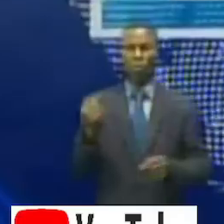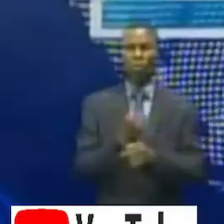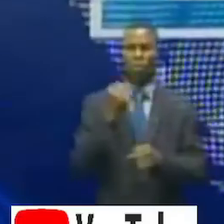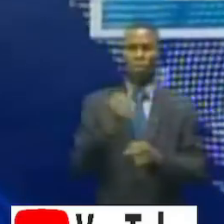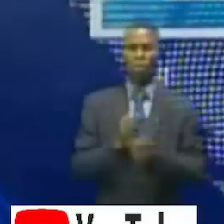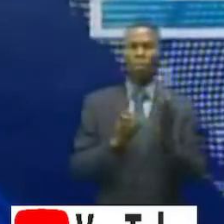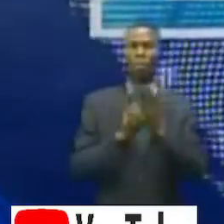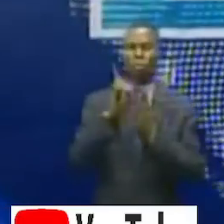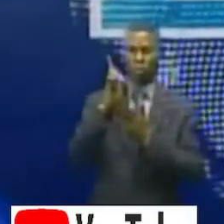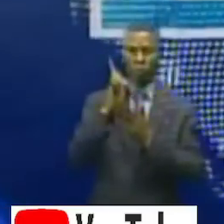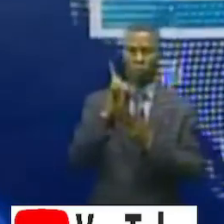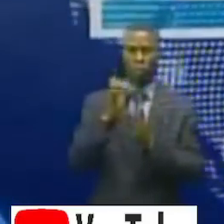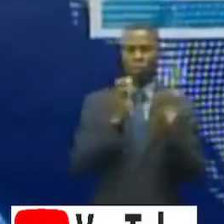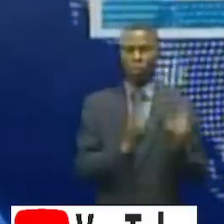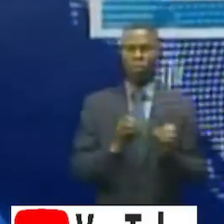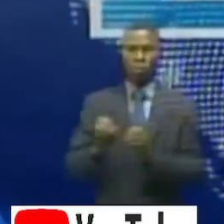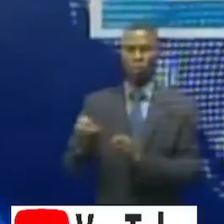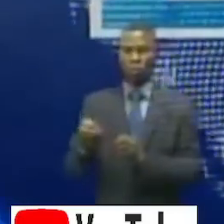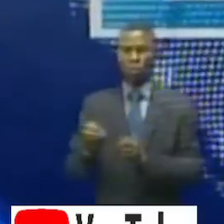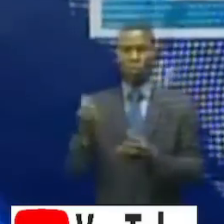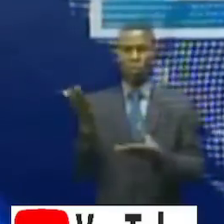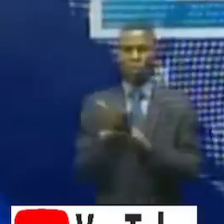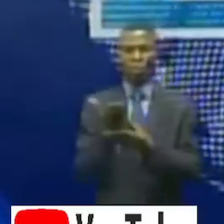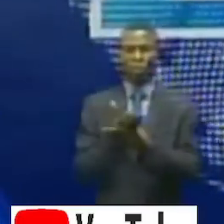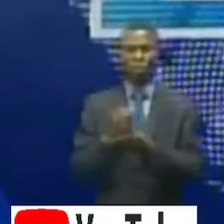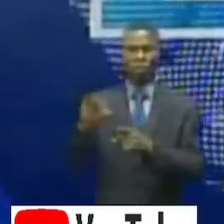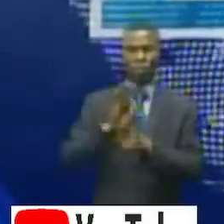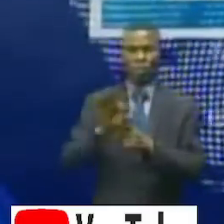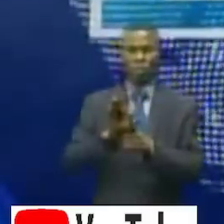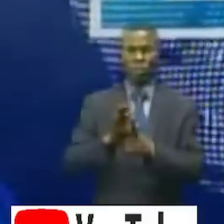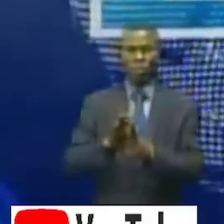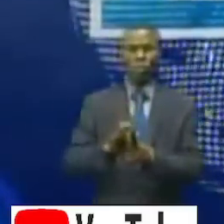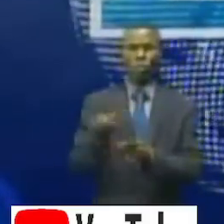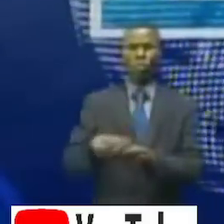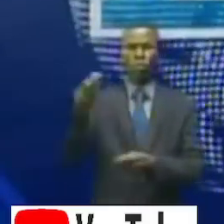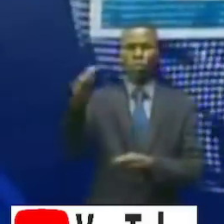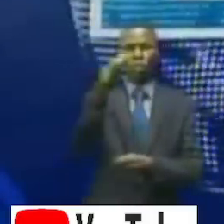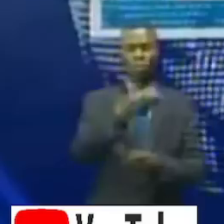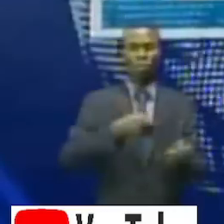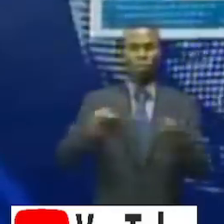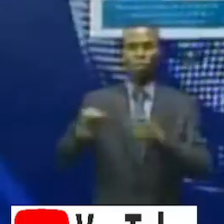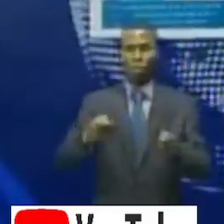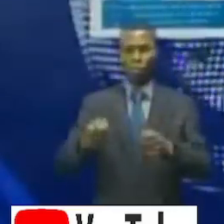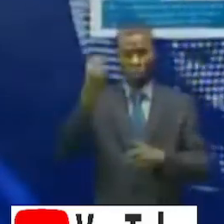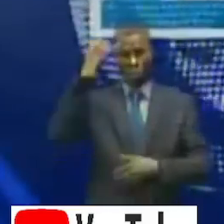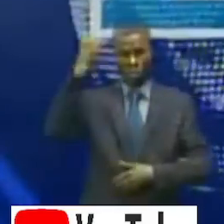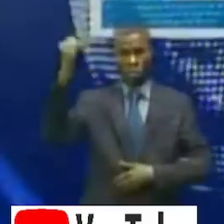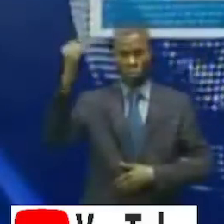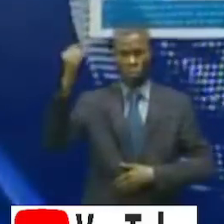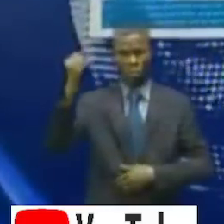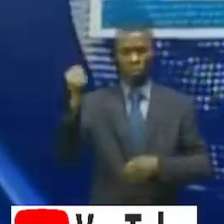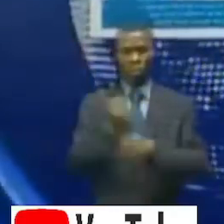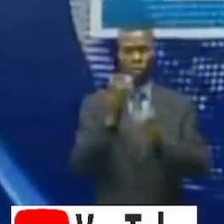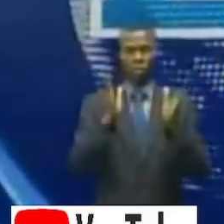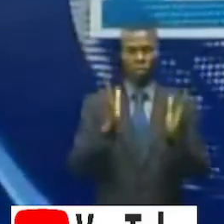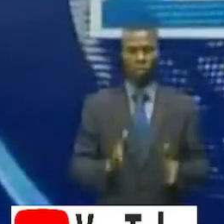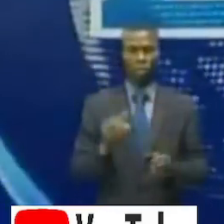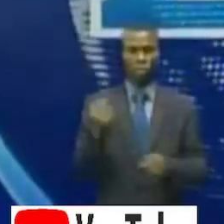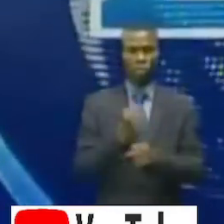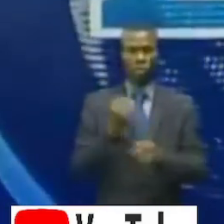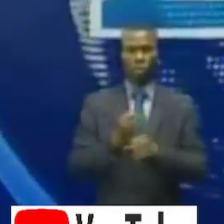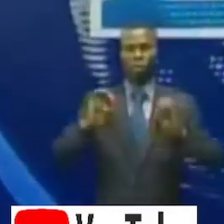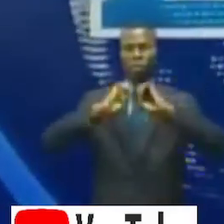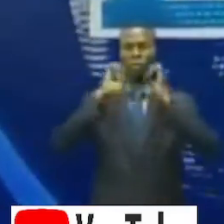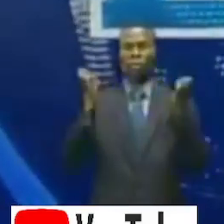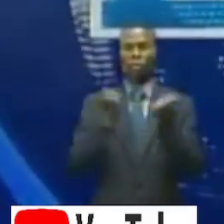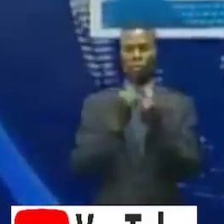de développement ont organisé un module de formation sur la passation des marchés à l'intention des prestataires de services des